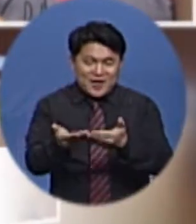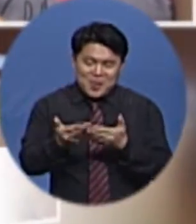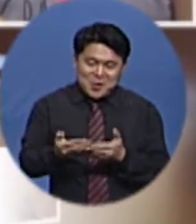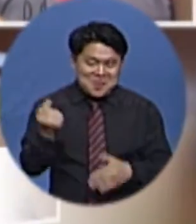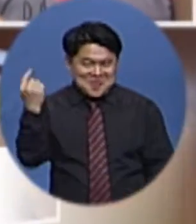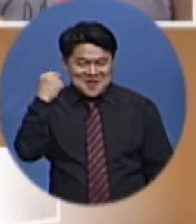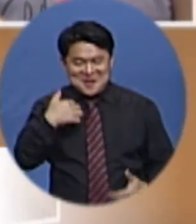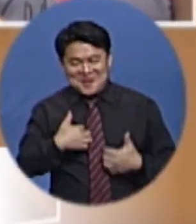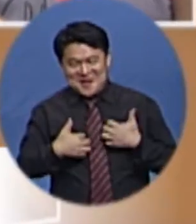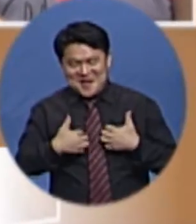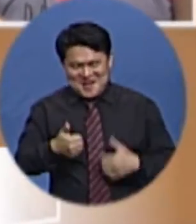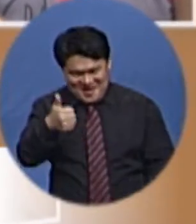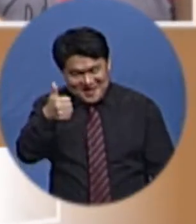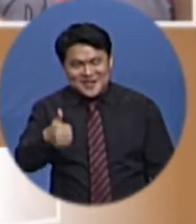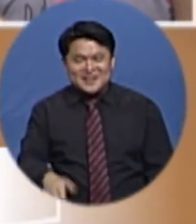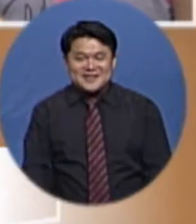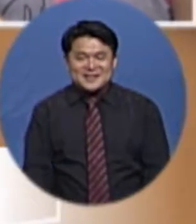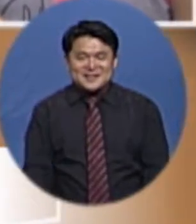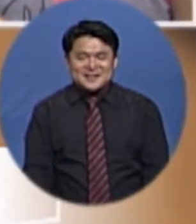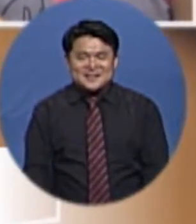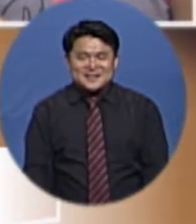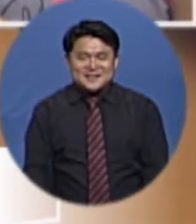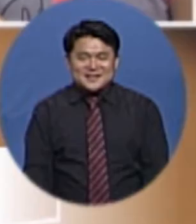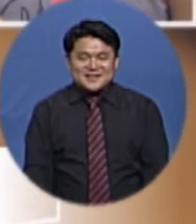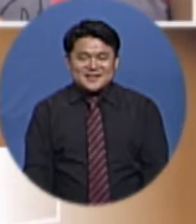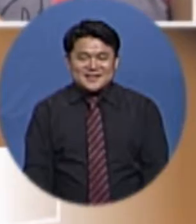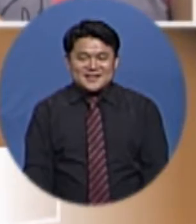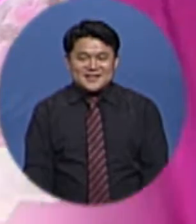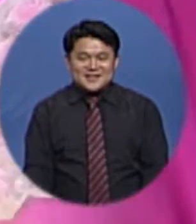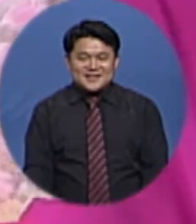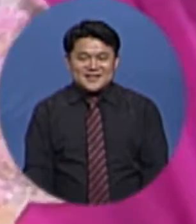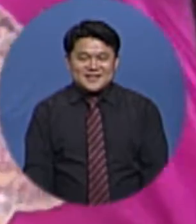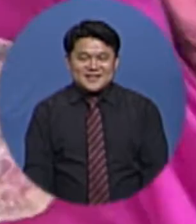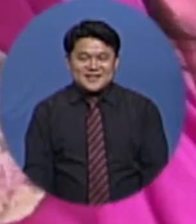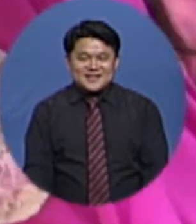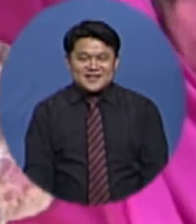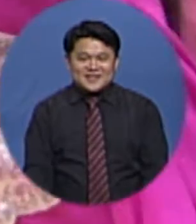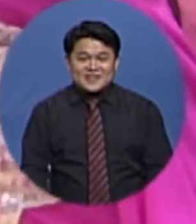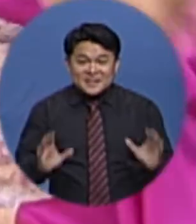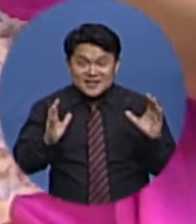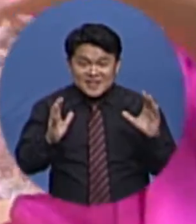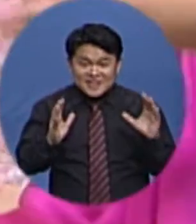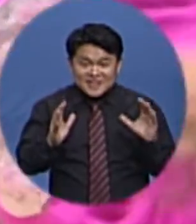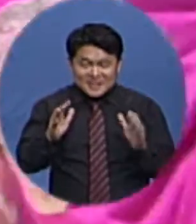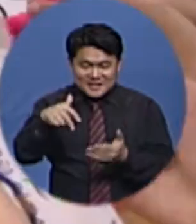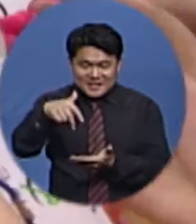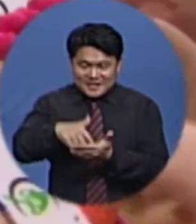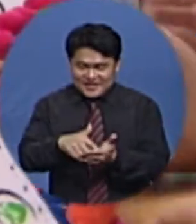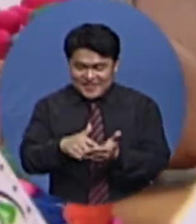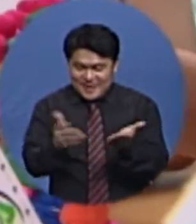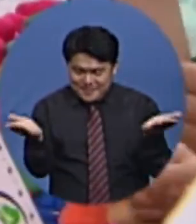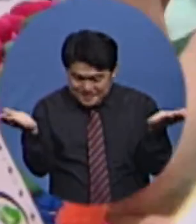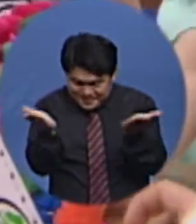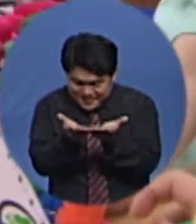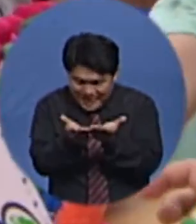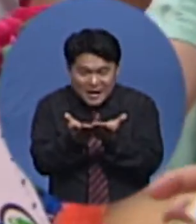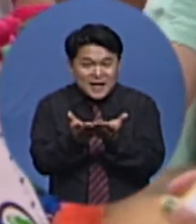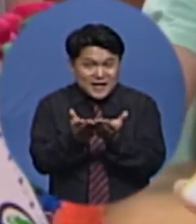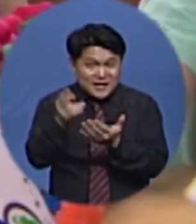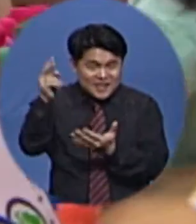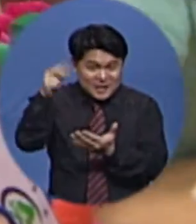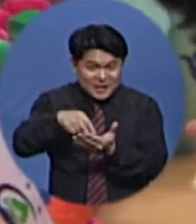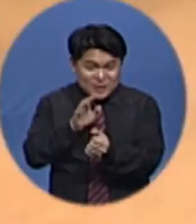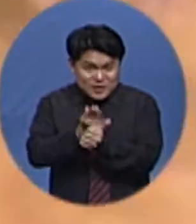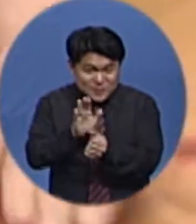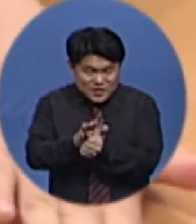형을 들려줘서 진짜 재밌었어요. 아이들 눈높이에 맞춘 독서 동아리로 다문화